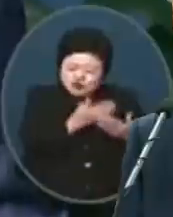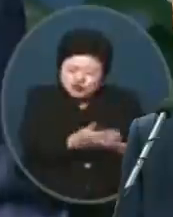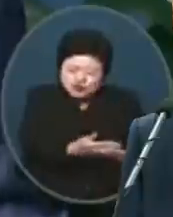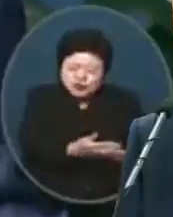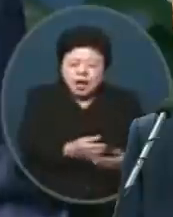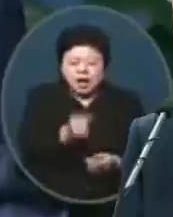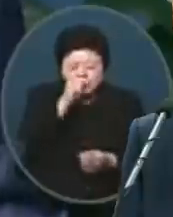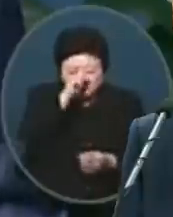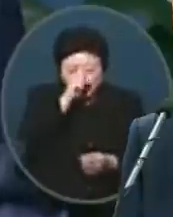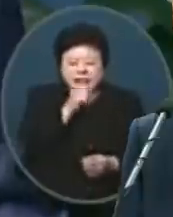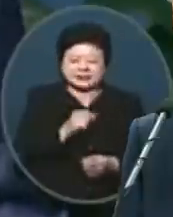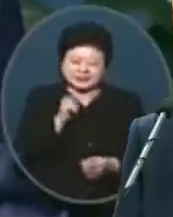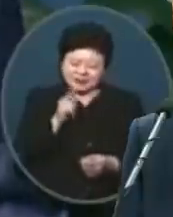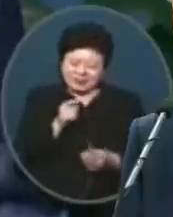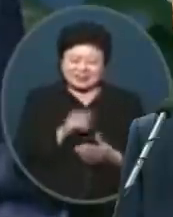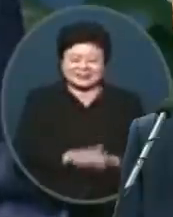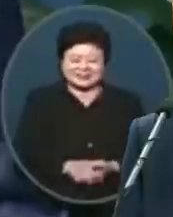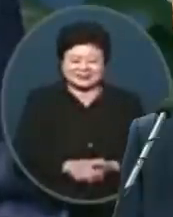좋아하는 것이 없습니다.